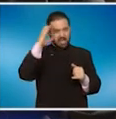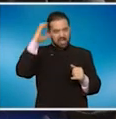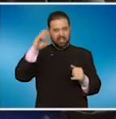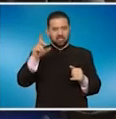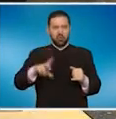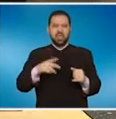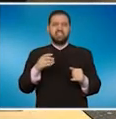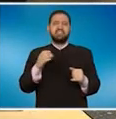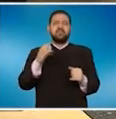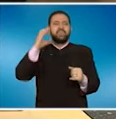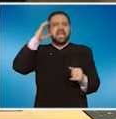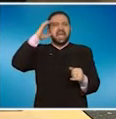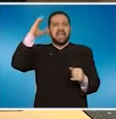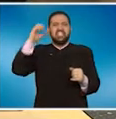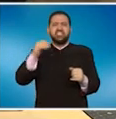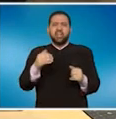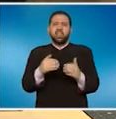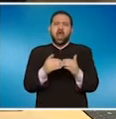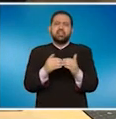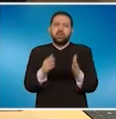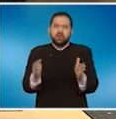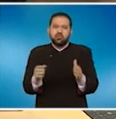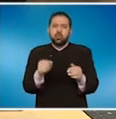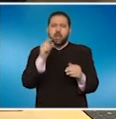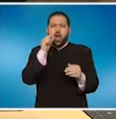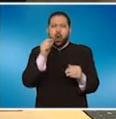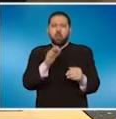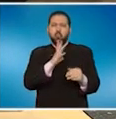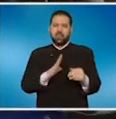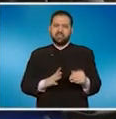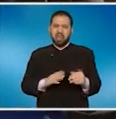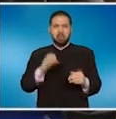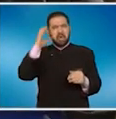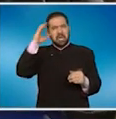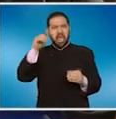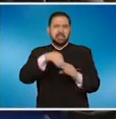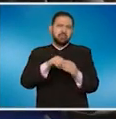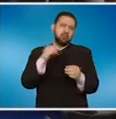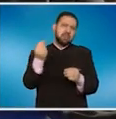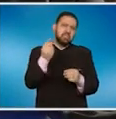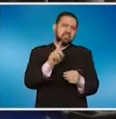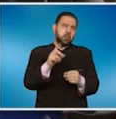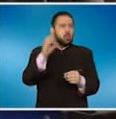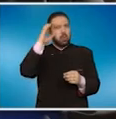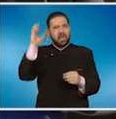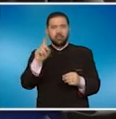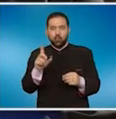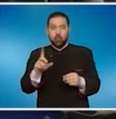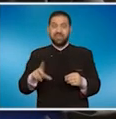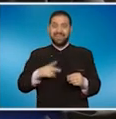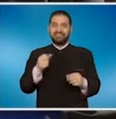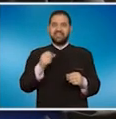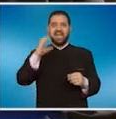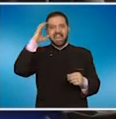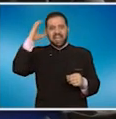este vorba de credința aceea începătorului, cred în Dumnezeu sau nu cred în Dumnezeu, am niște argumente sau nu am, și așa mai departe, ci